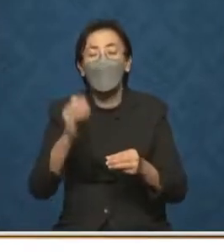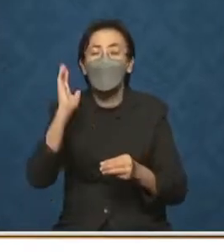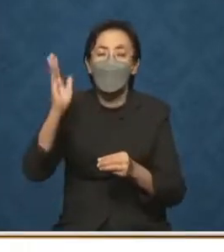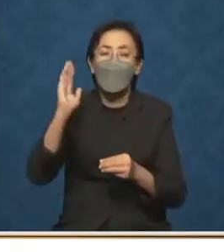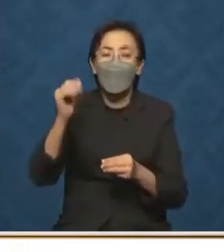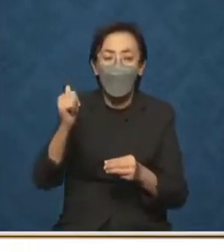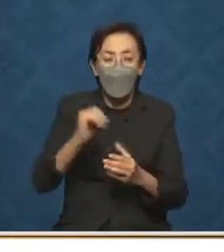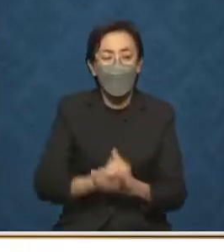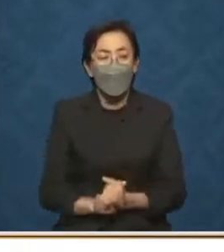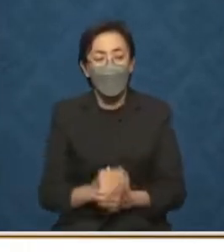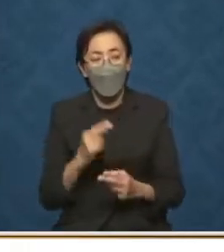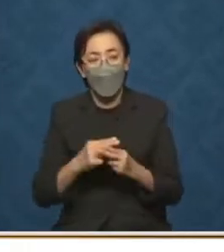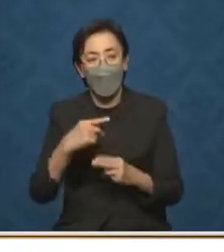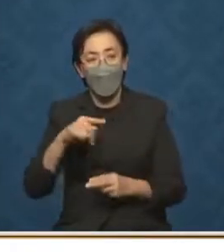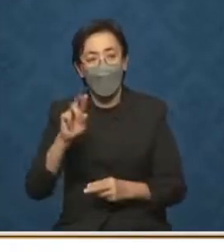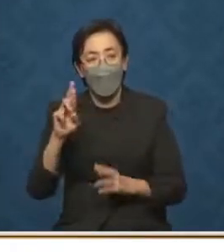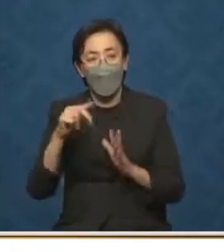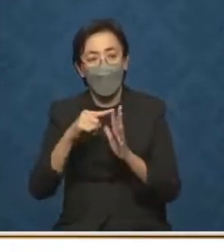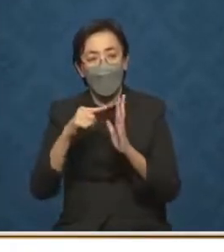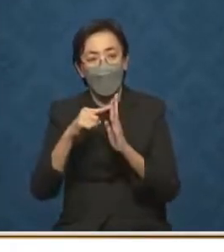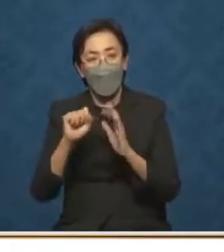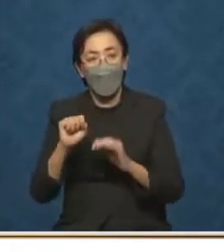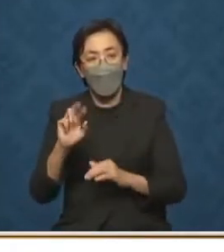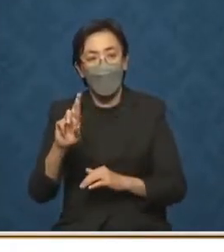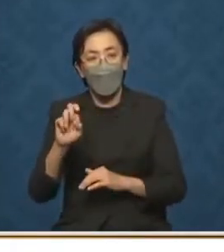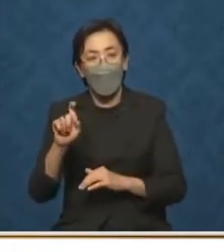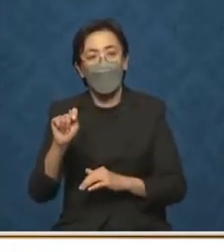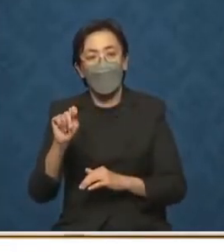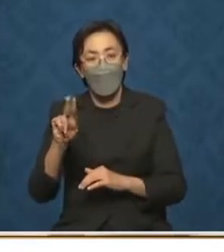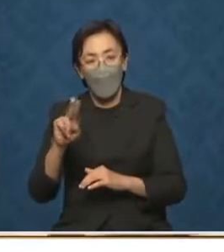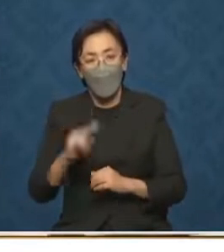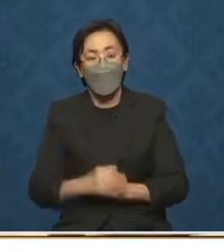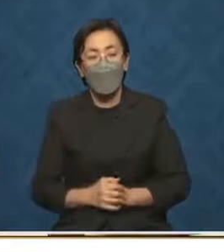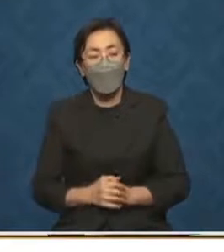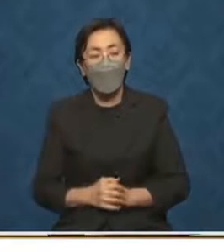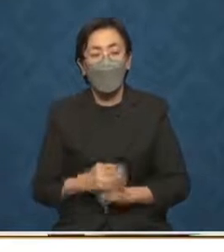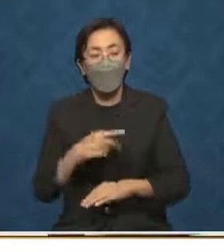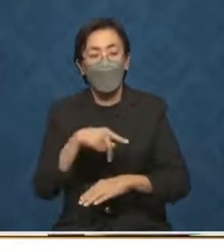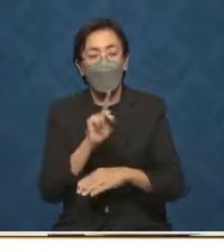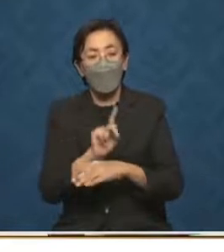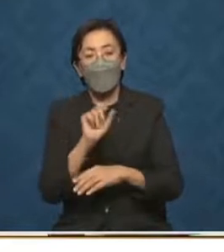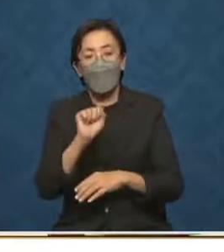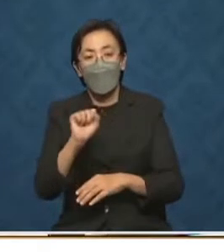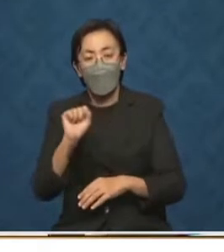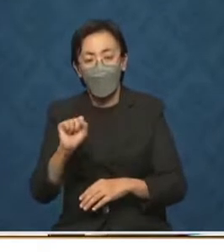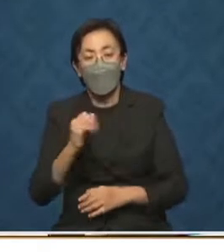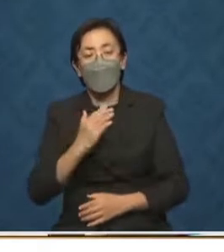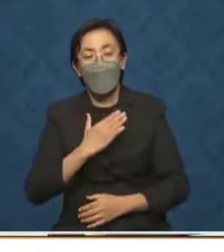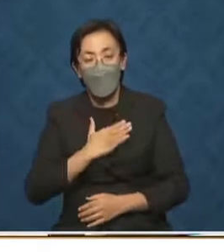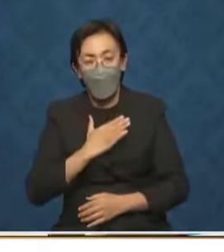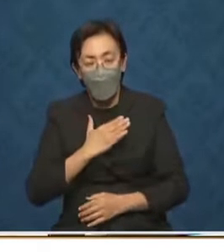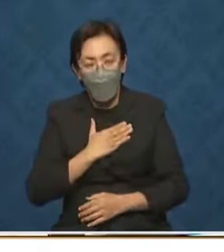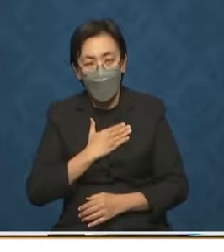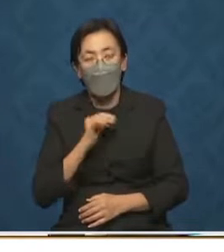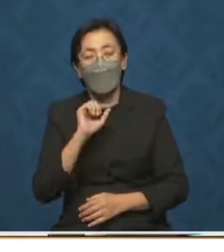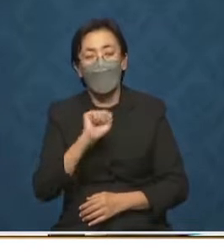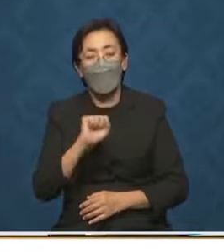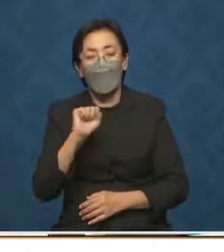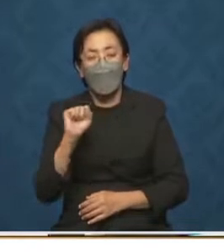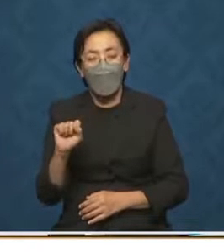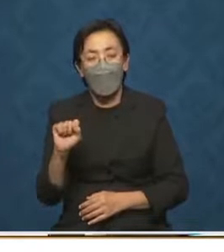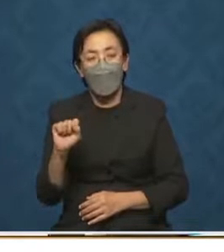ต่ท่านประเสรจครเรองครับขอานประธานสภาพพทิาราศดอที่เกรอบผมประเสรเศครเรองส